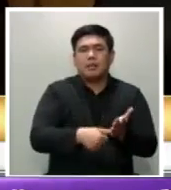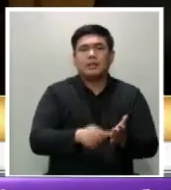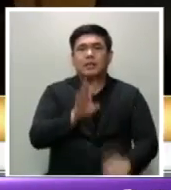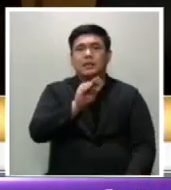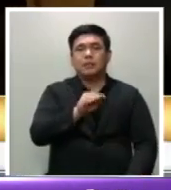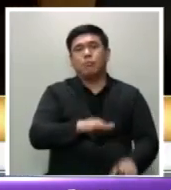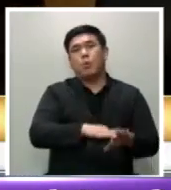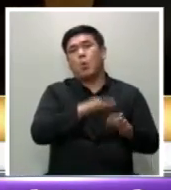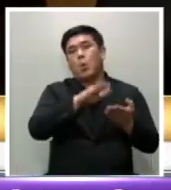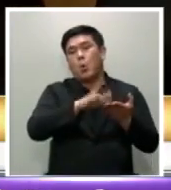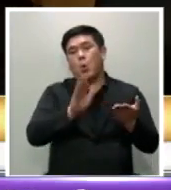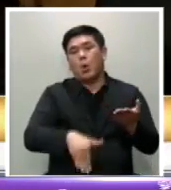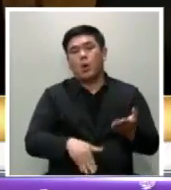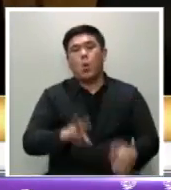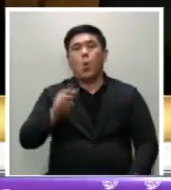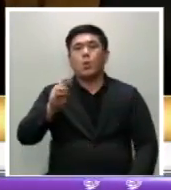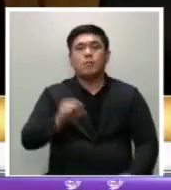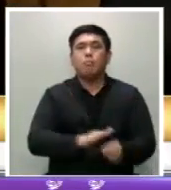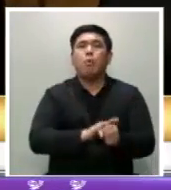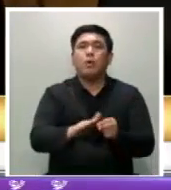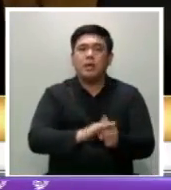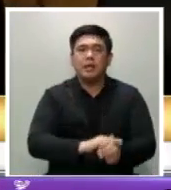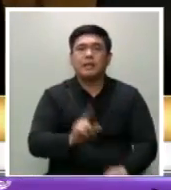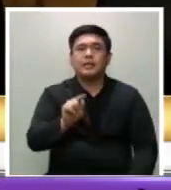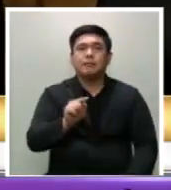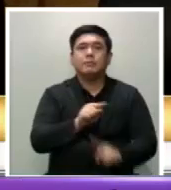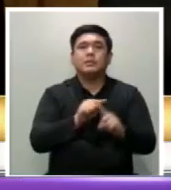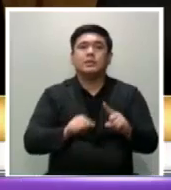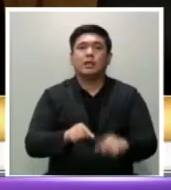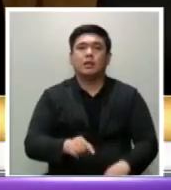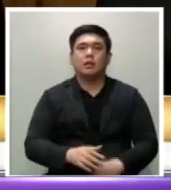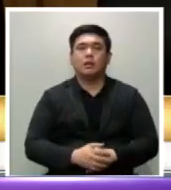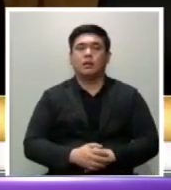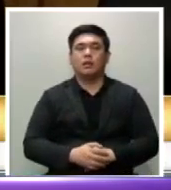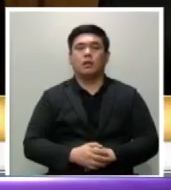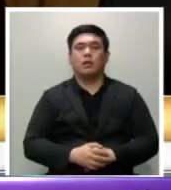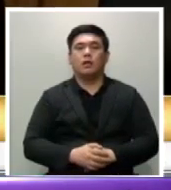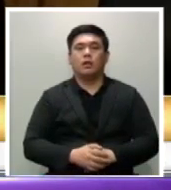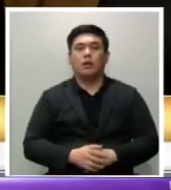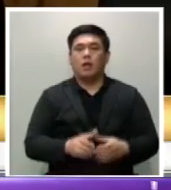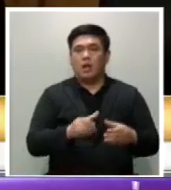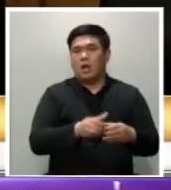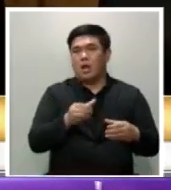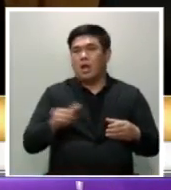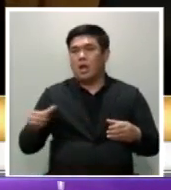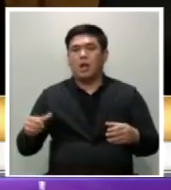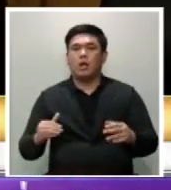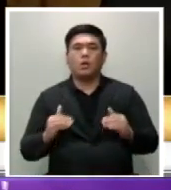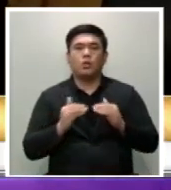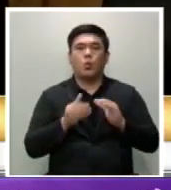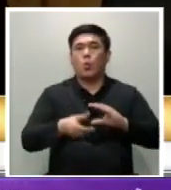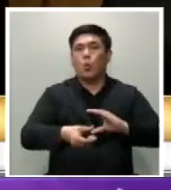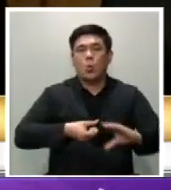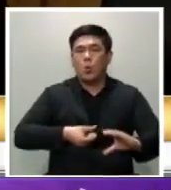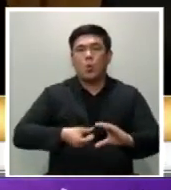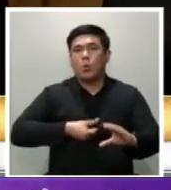40% มันลดลงมาเหลือ60บาทเขาเลยเสียภาษี 20% แล้วทุกซอง จอภาษีเข้ากองทุนคน